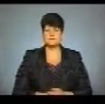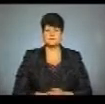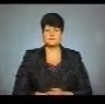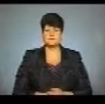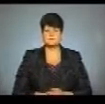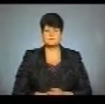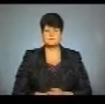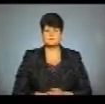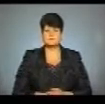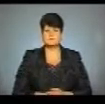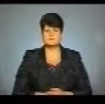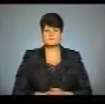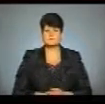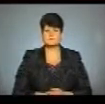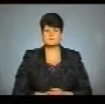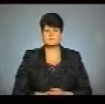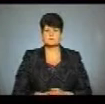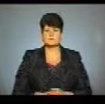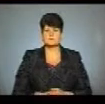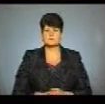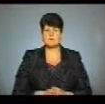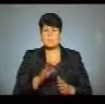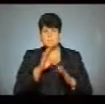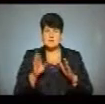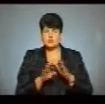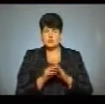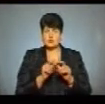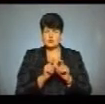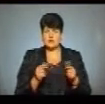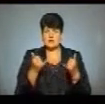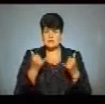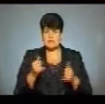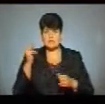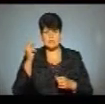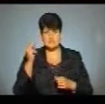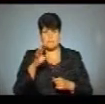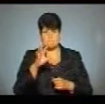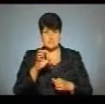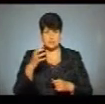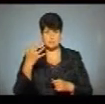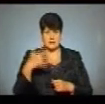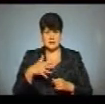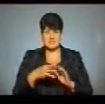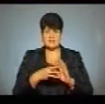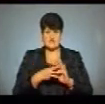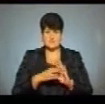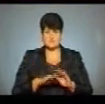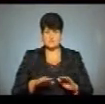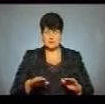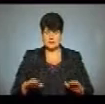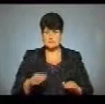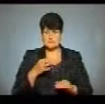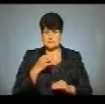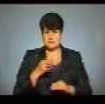на Суспільному. Тернопільщина. У Підволочиській школі зараз навчається 558 учнів, повідомила